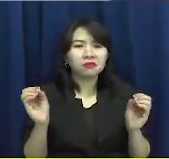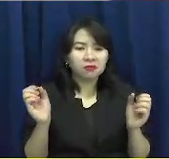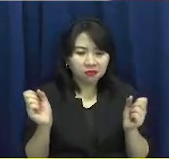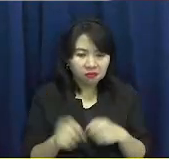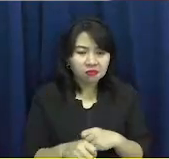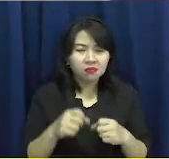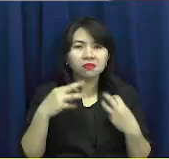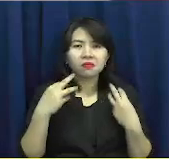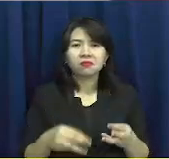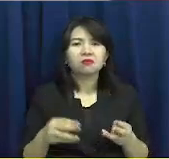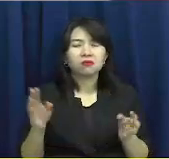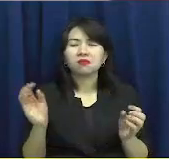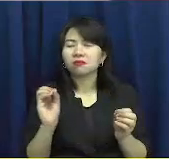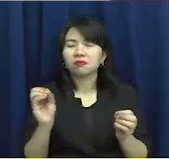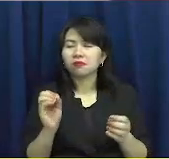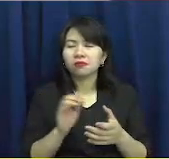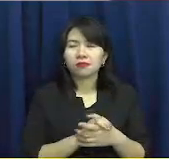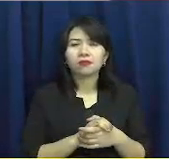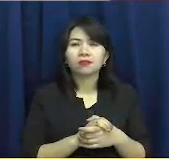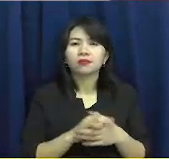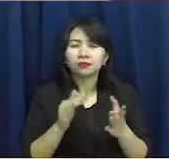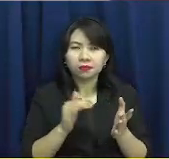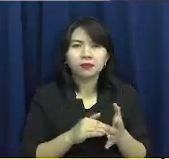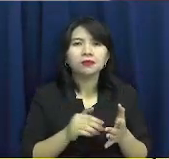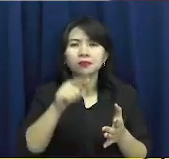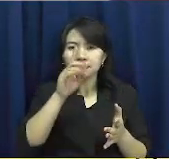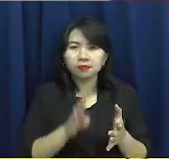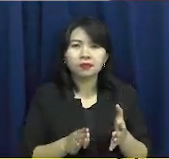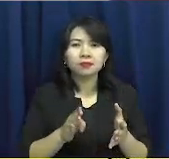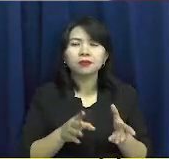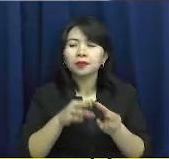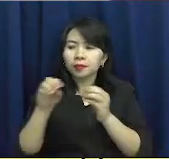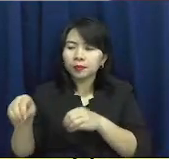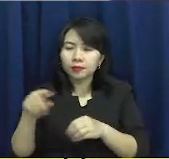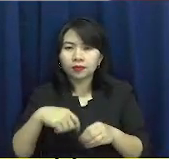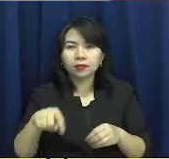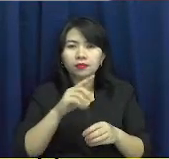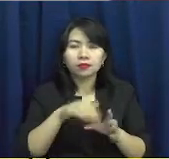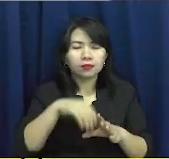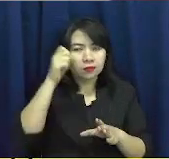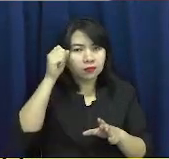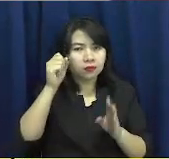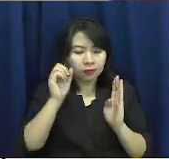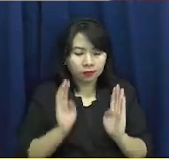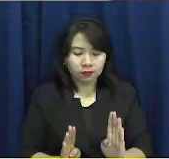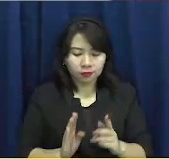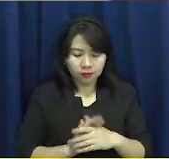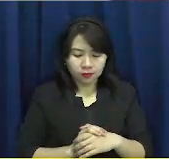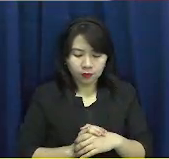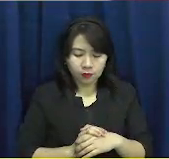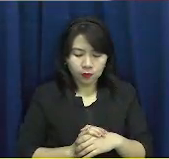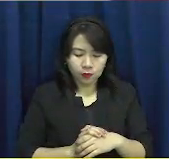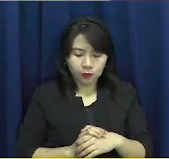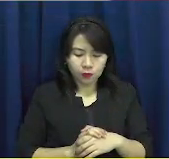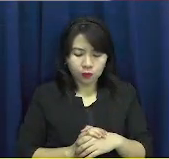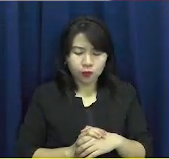ito, ordinaryong miyembro. No. Inilagay tayo ng Diyos sa kanyang body. You see? Nakakapag, ano ba yung Tagalog natin